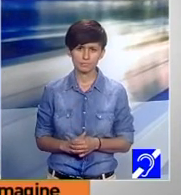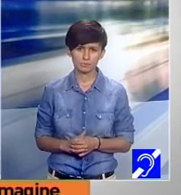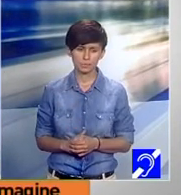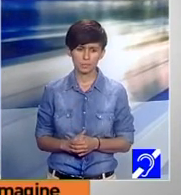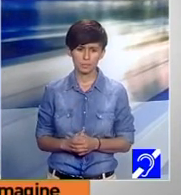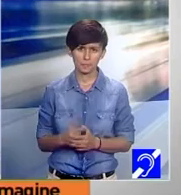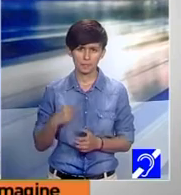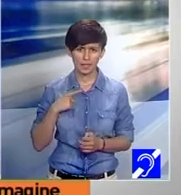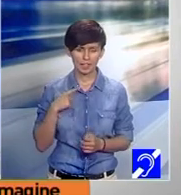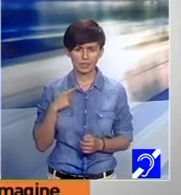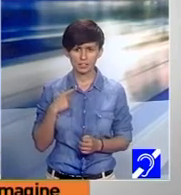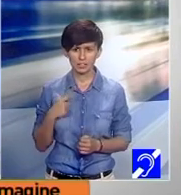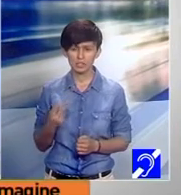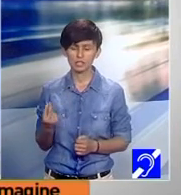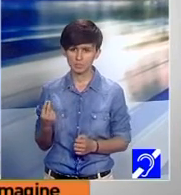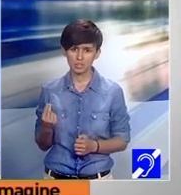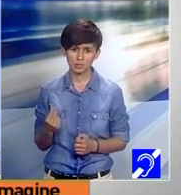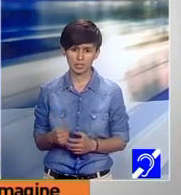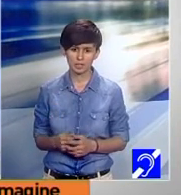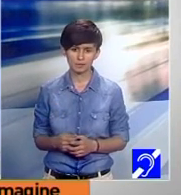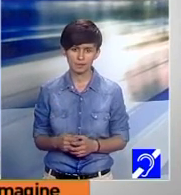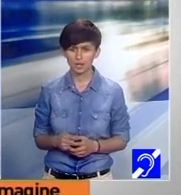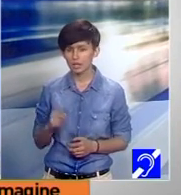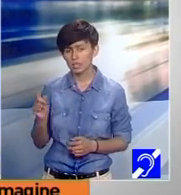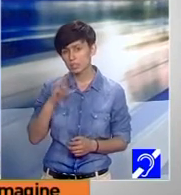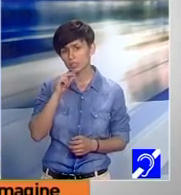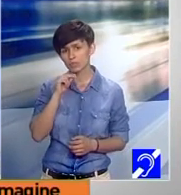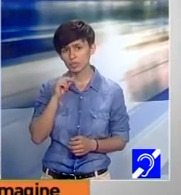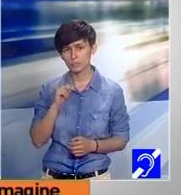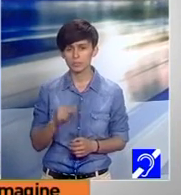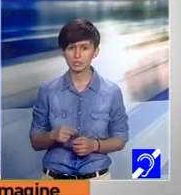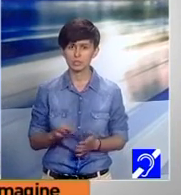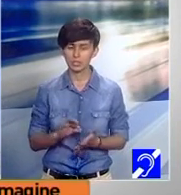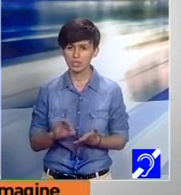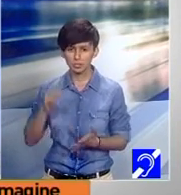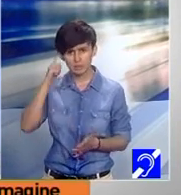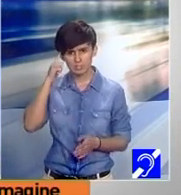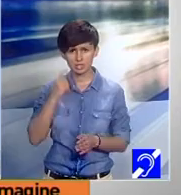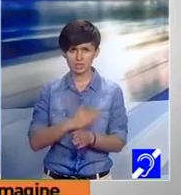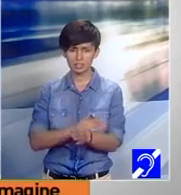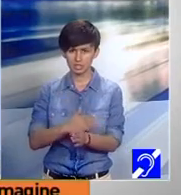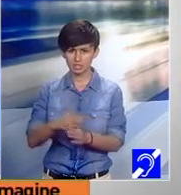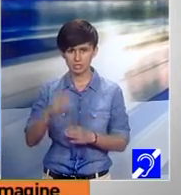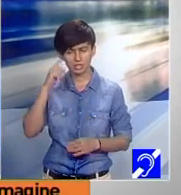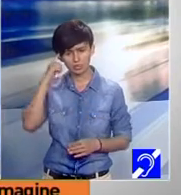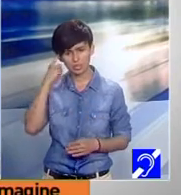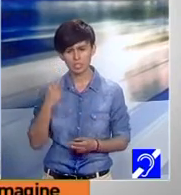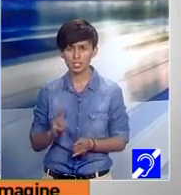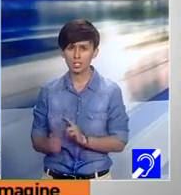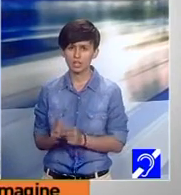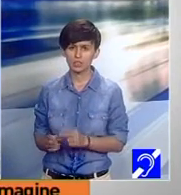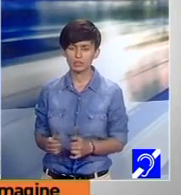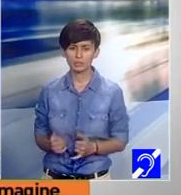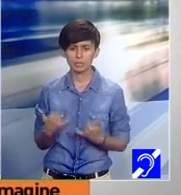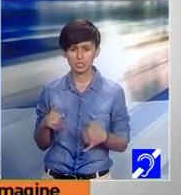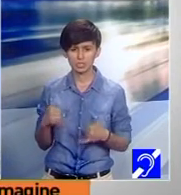Este ok. Dar iată că nu vorbim despre prezența retardului, cum se întâmplă așa atunci când copiii nu sunt diagnosticați